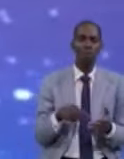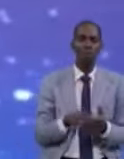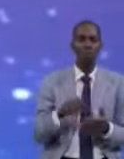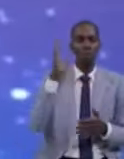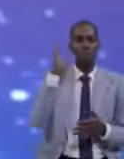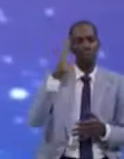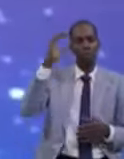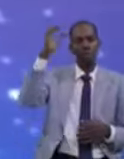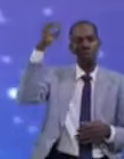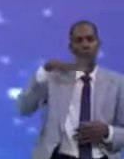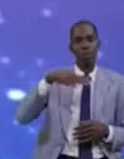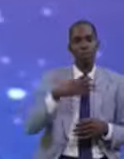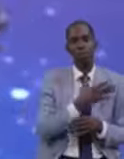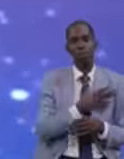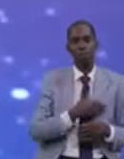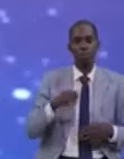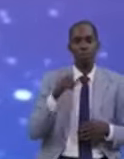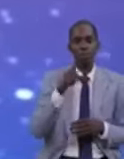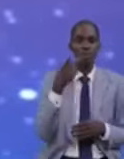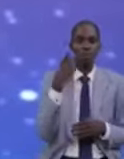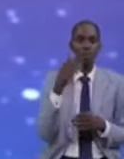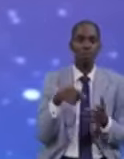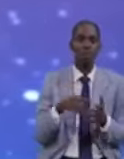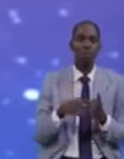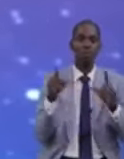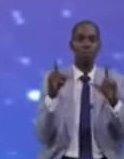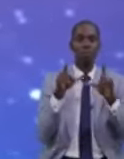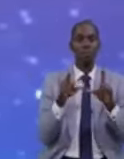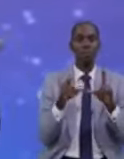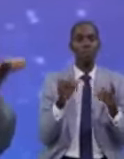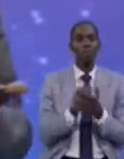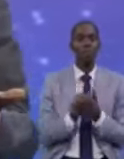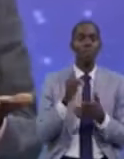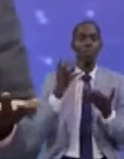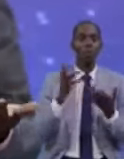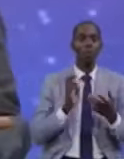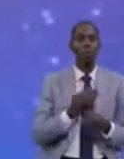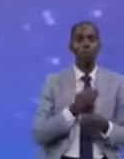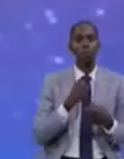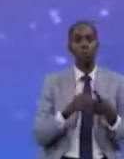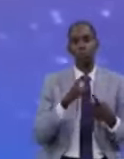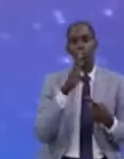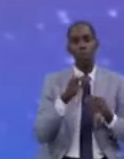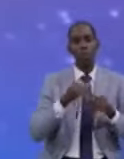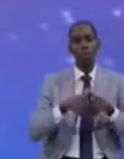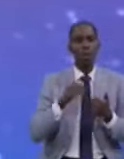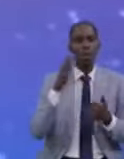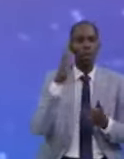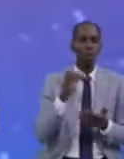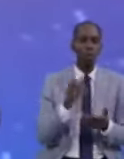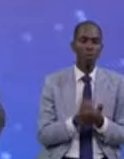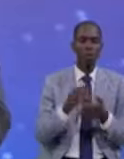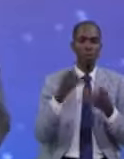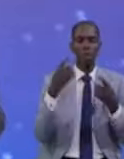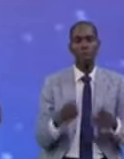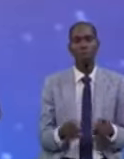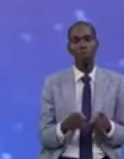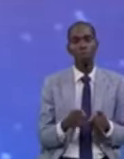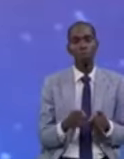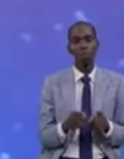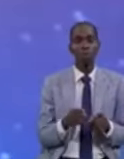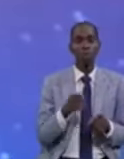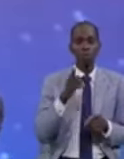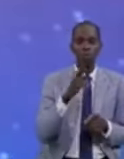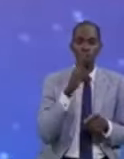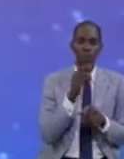parvenons nous voyons niveau là auquel il veut il comment ça va se passer nous sommes sauvés par la